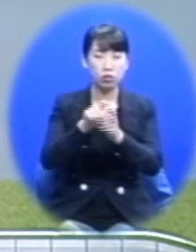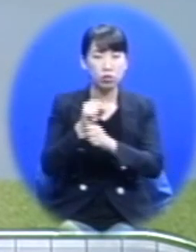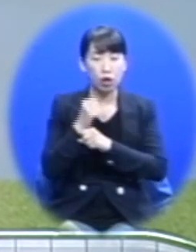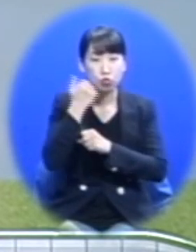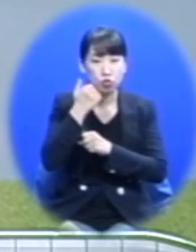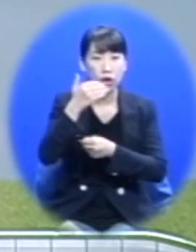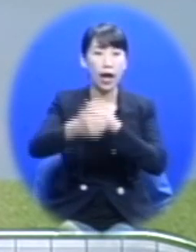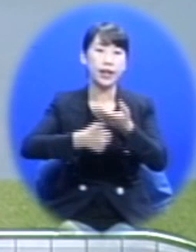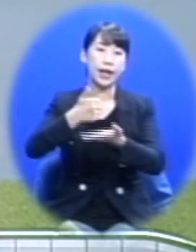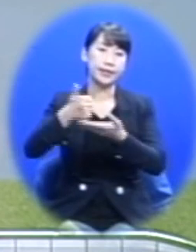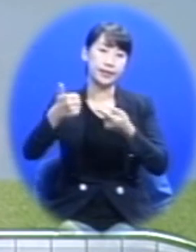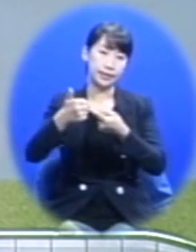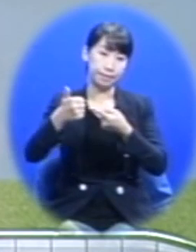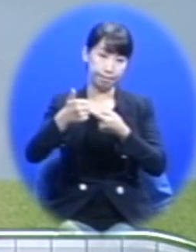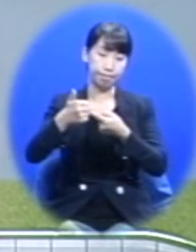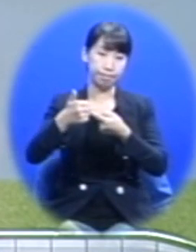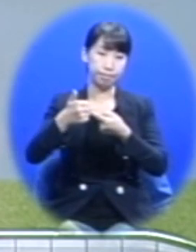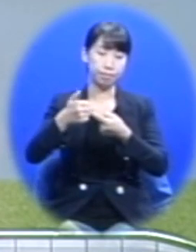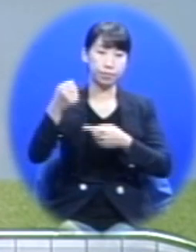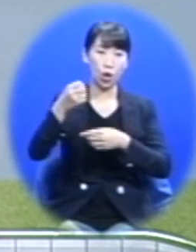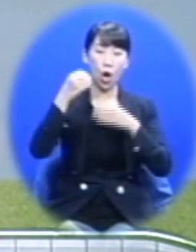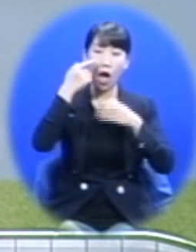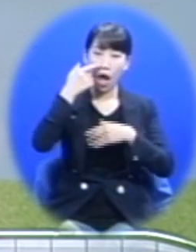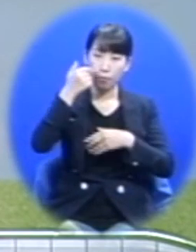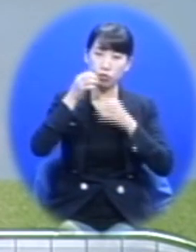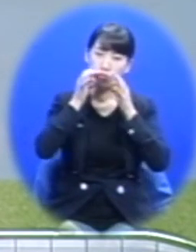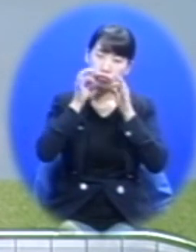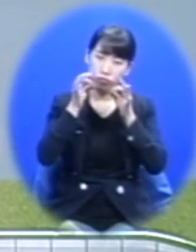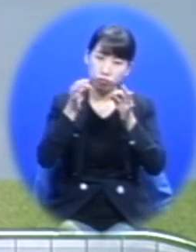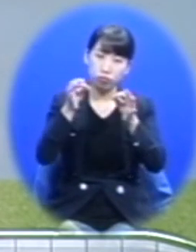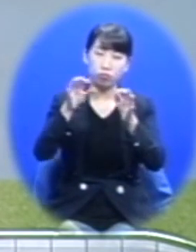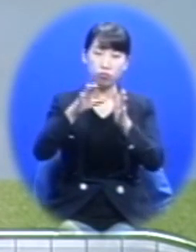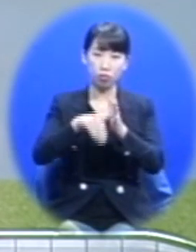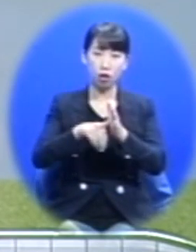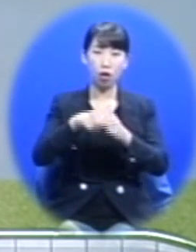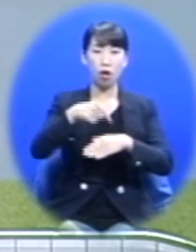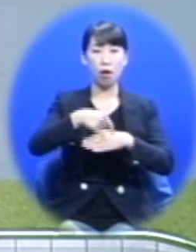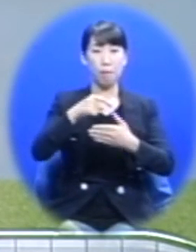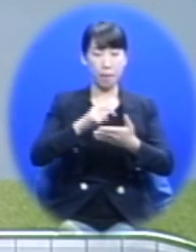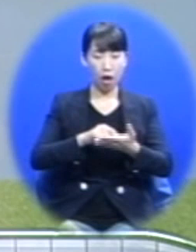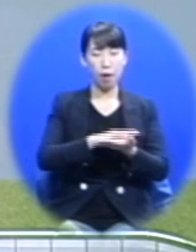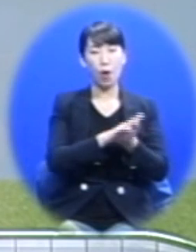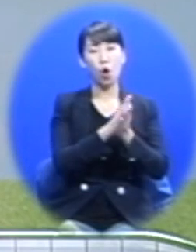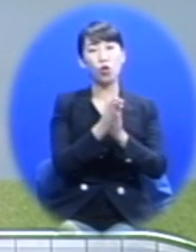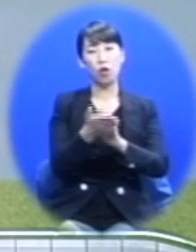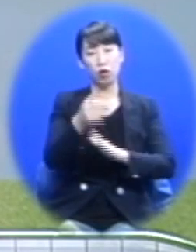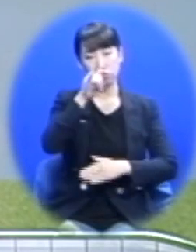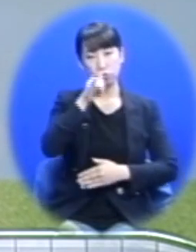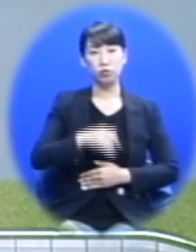하나님이시다. 그리고 그 하나님을 부르고 아버지를 부르는 중에 내 마음에 놀라운 변화가 와요.